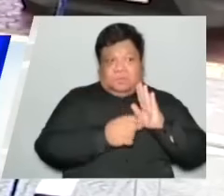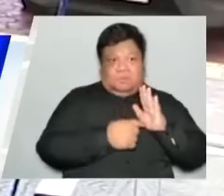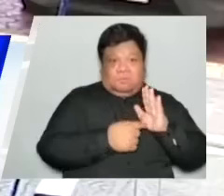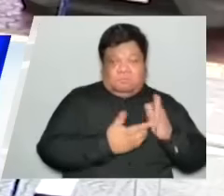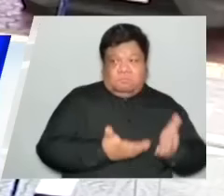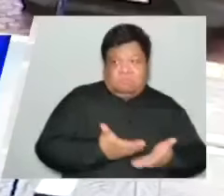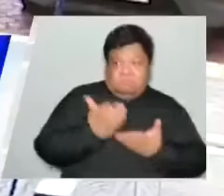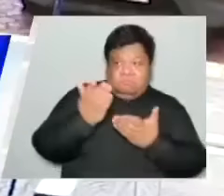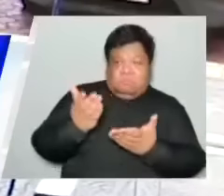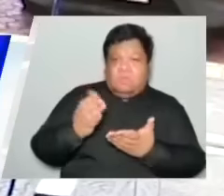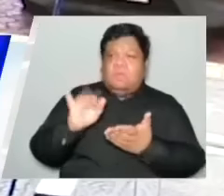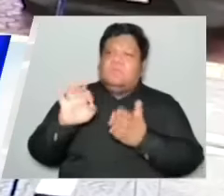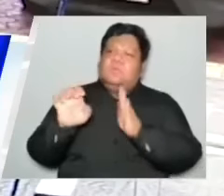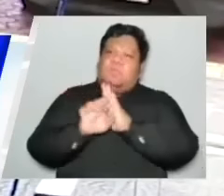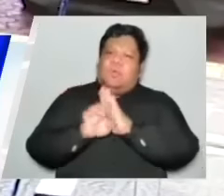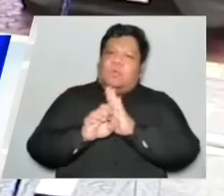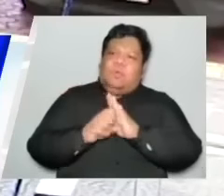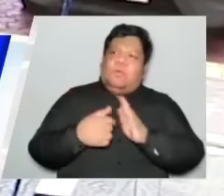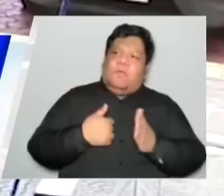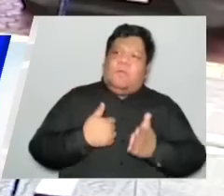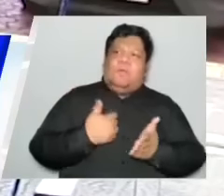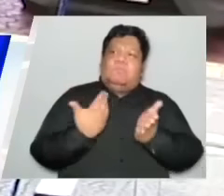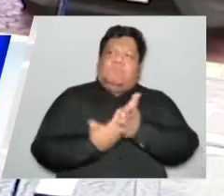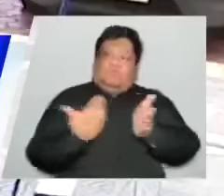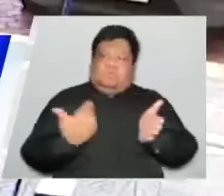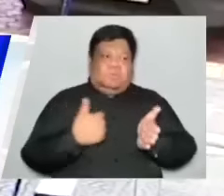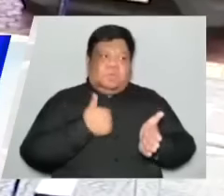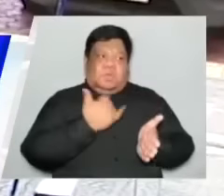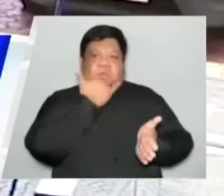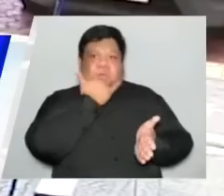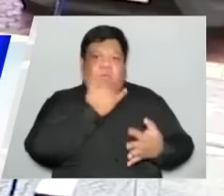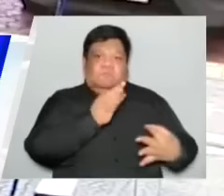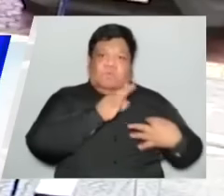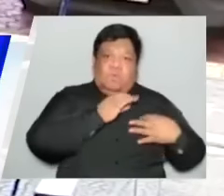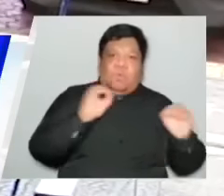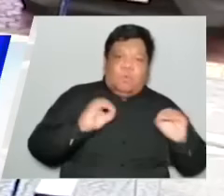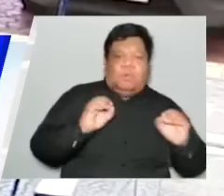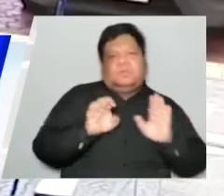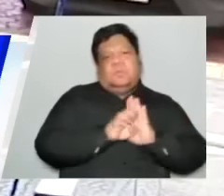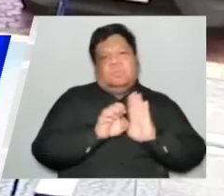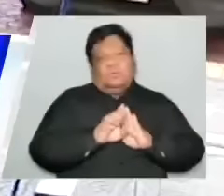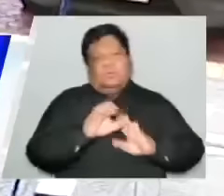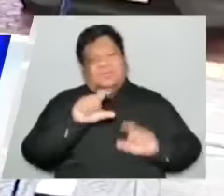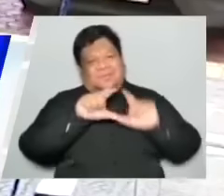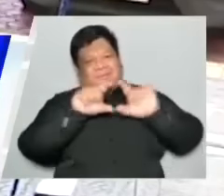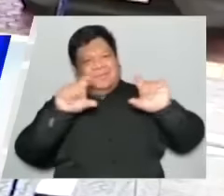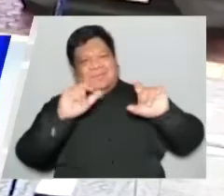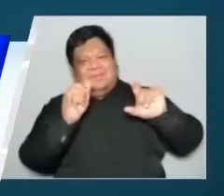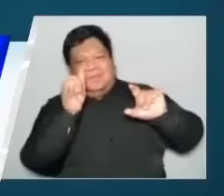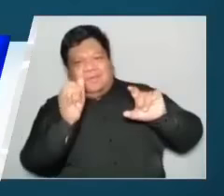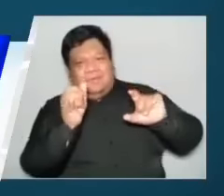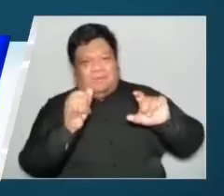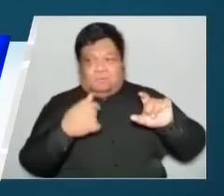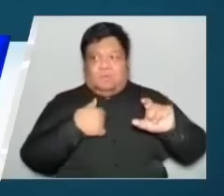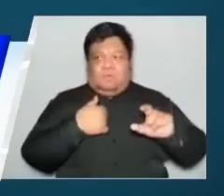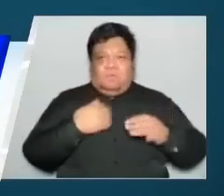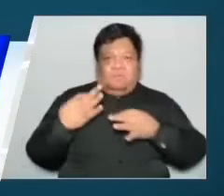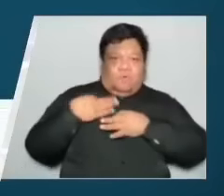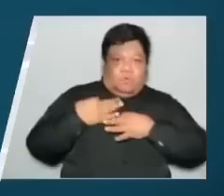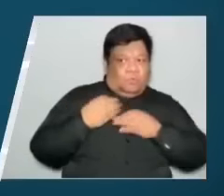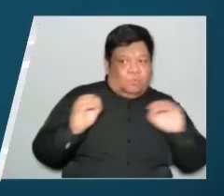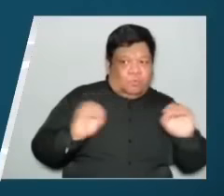ebidensya gaya ng CCTV o dashcam video na makapagpapatunay na hindi niya kasalanan ang aksidente. Tinanong namin